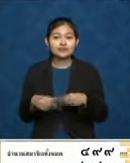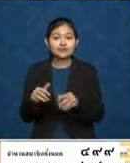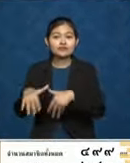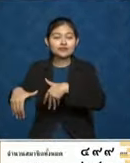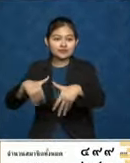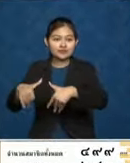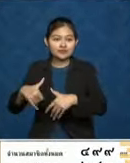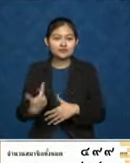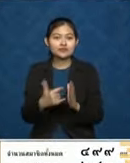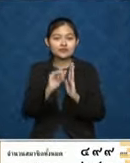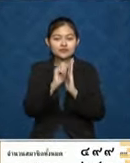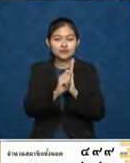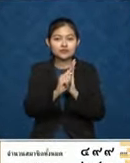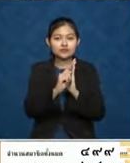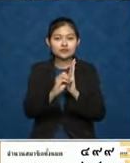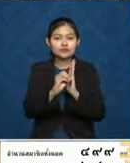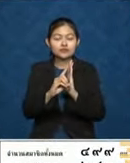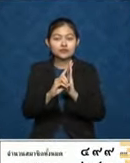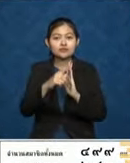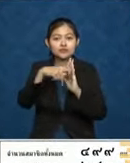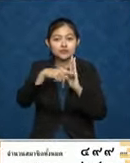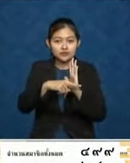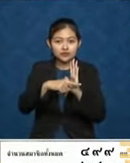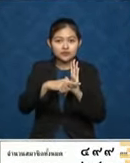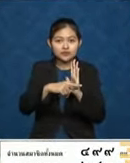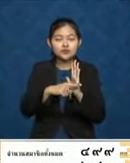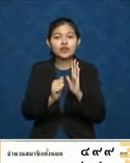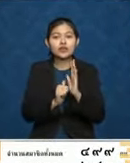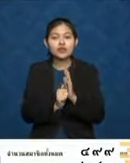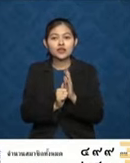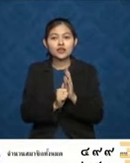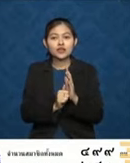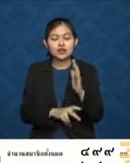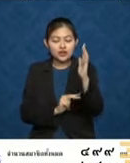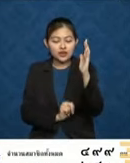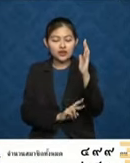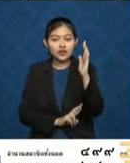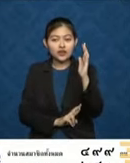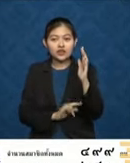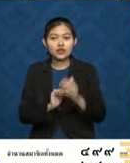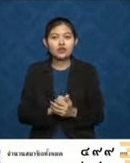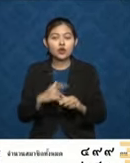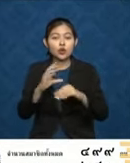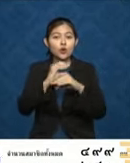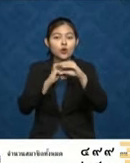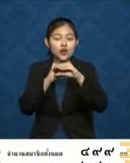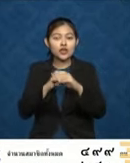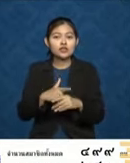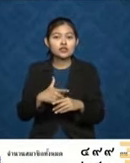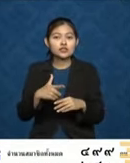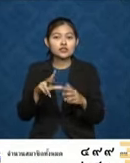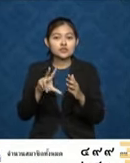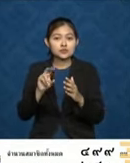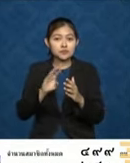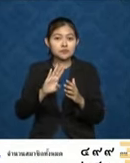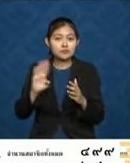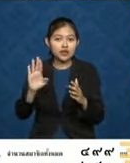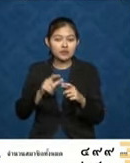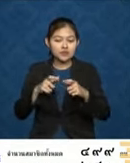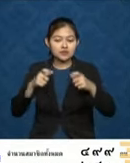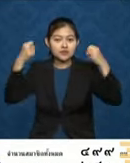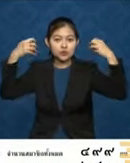จังหวัดร้อยเอ็ดแพร่เพชรบุรีดาราธิปได้คิกออฟโครงการ 30บาทโปรบัตประชา